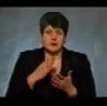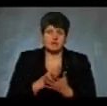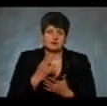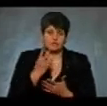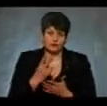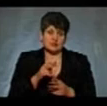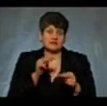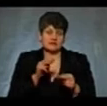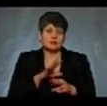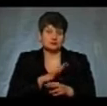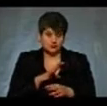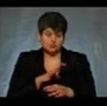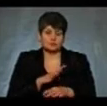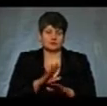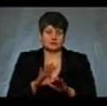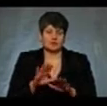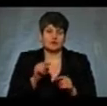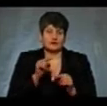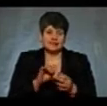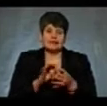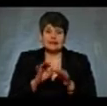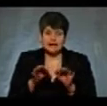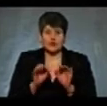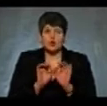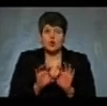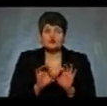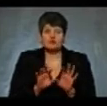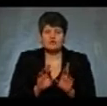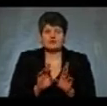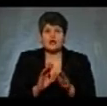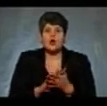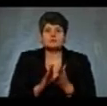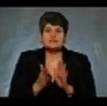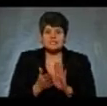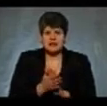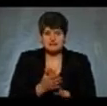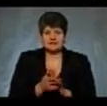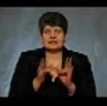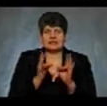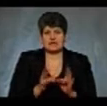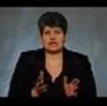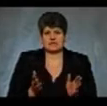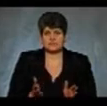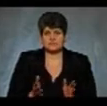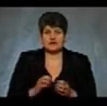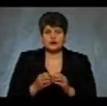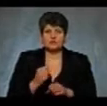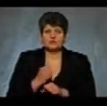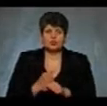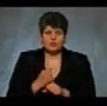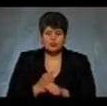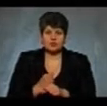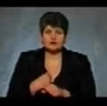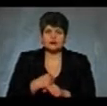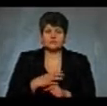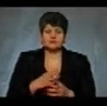при цих подіях, і вони нам детально розповіли самі обставини самої трагедії. За результатами роботи слідчо-оперативної групи нами